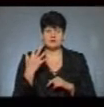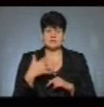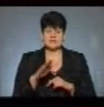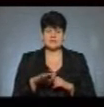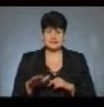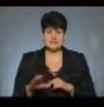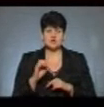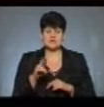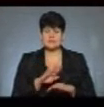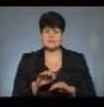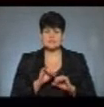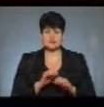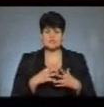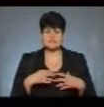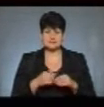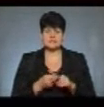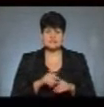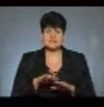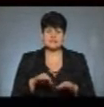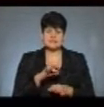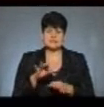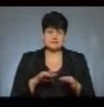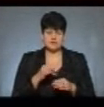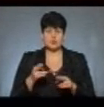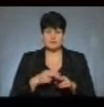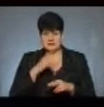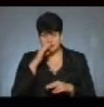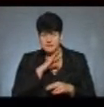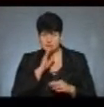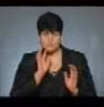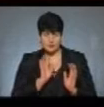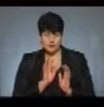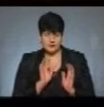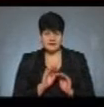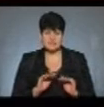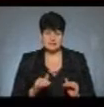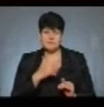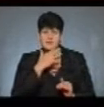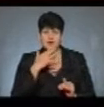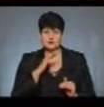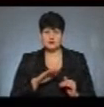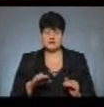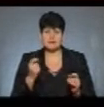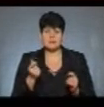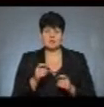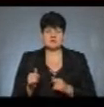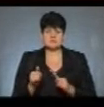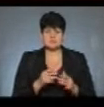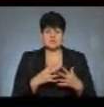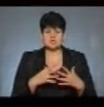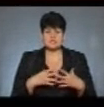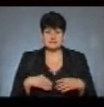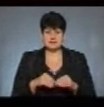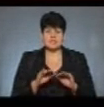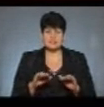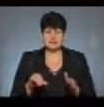соціально незахищених сімей. Це діти-сироти, діти, позбавлені батьківського піклування, діти з багатодітних і малозабезпечених сімей та діти